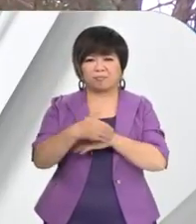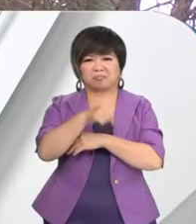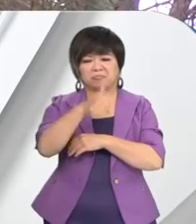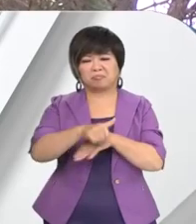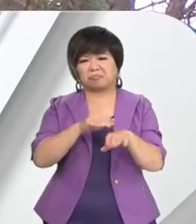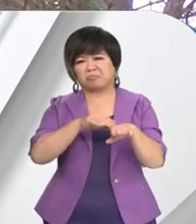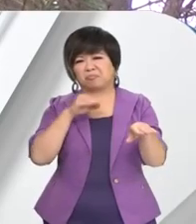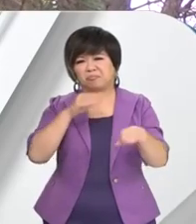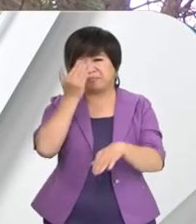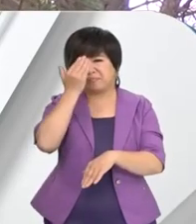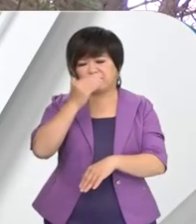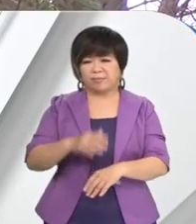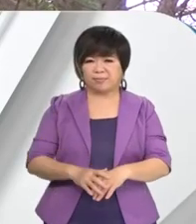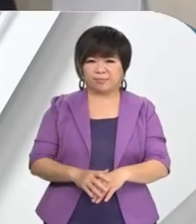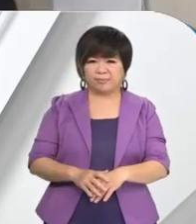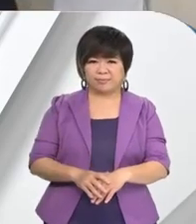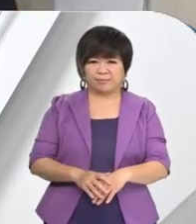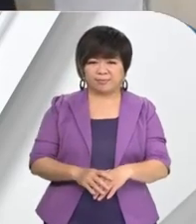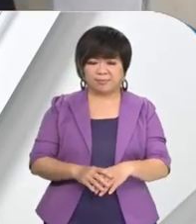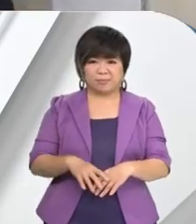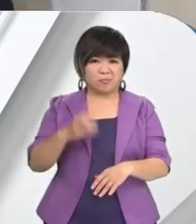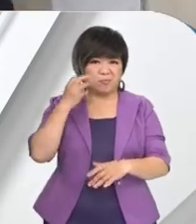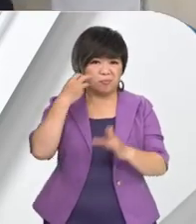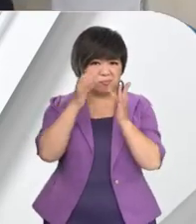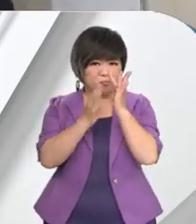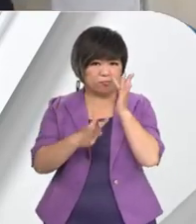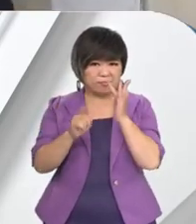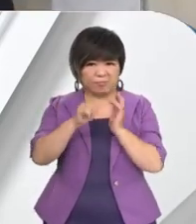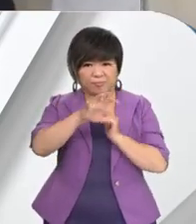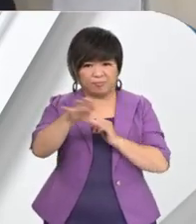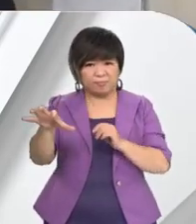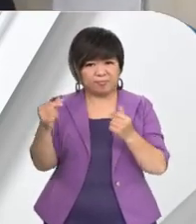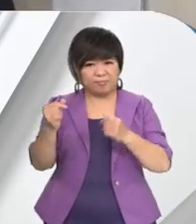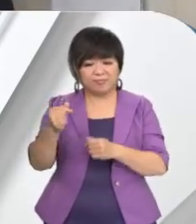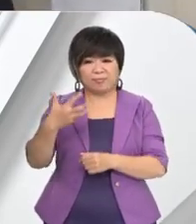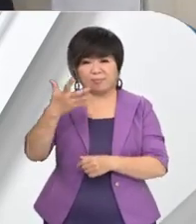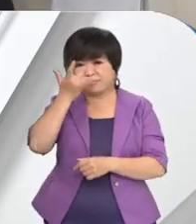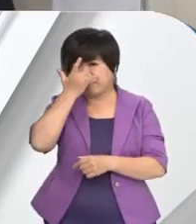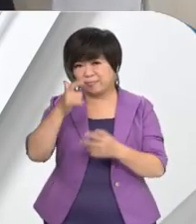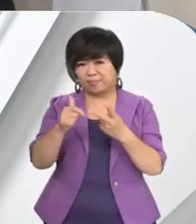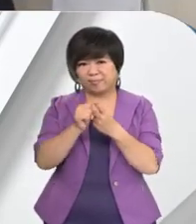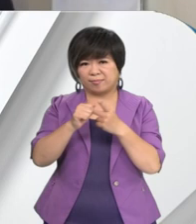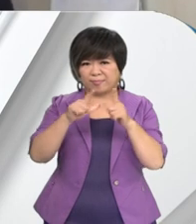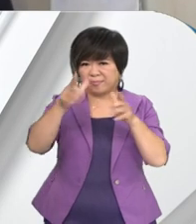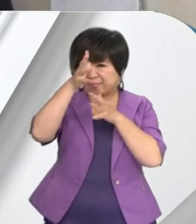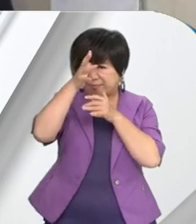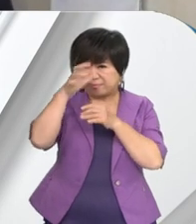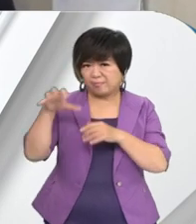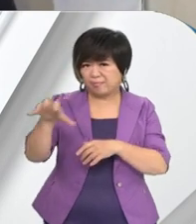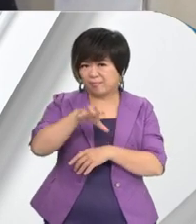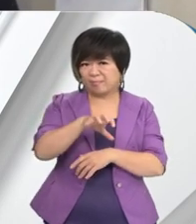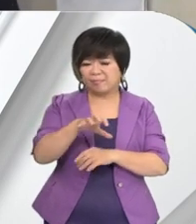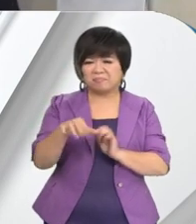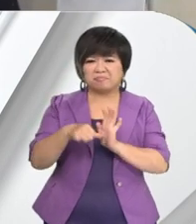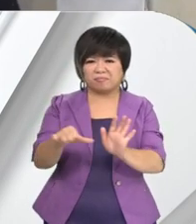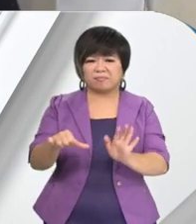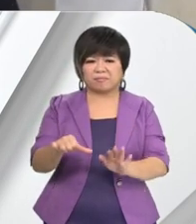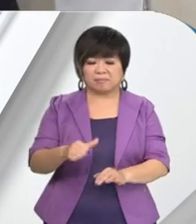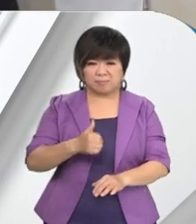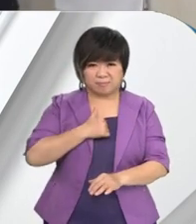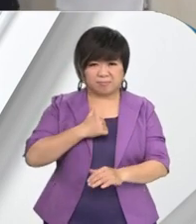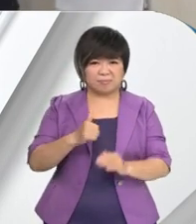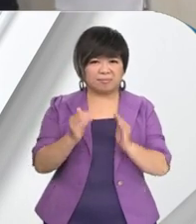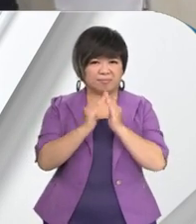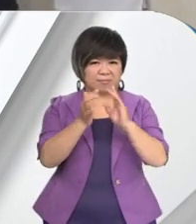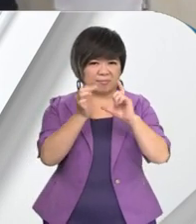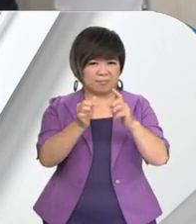题。 落羽松的景点呢，除了大家所熟知的巴德落羽松跟大溪落羽松之外呢，事实上在我们桃园